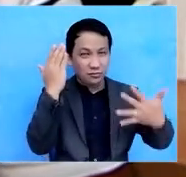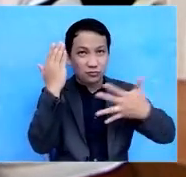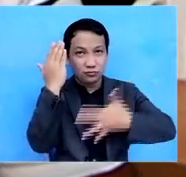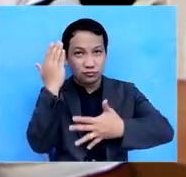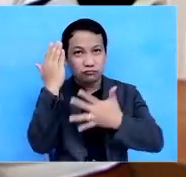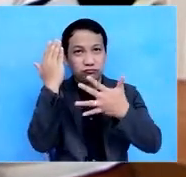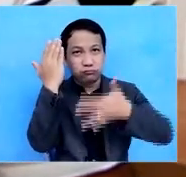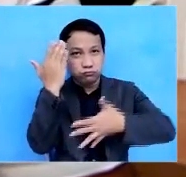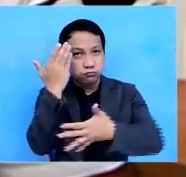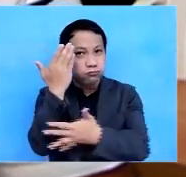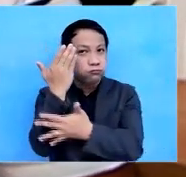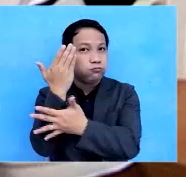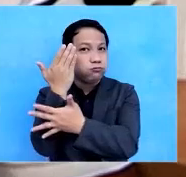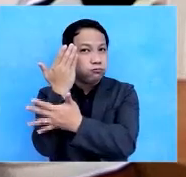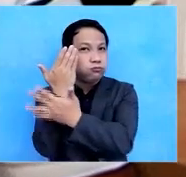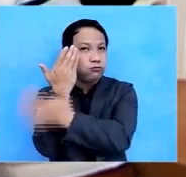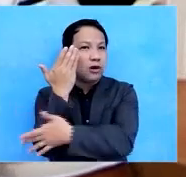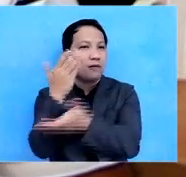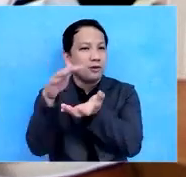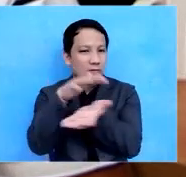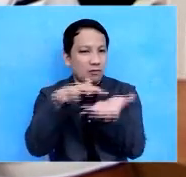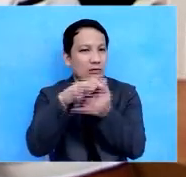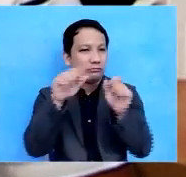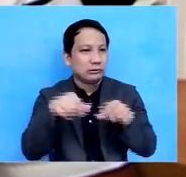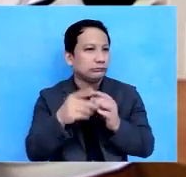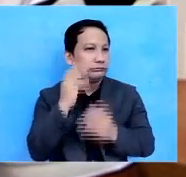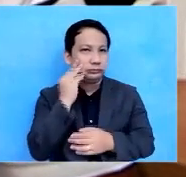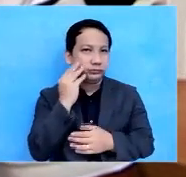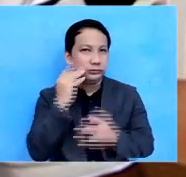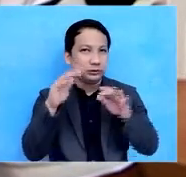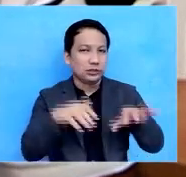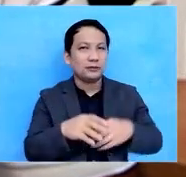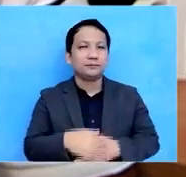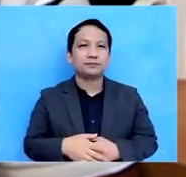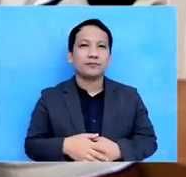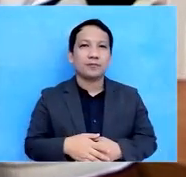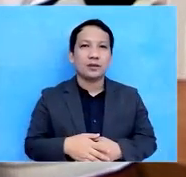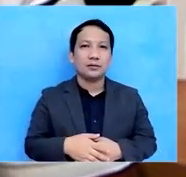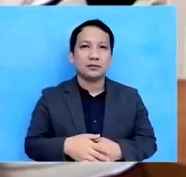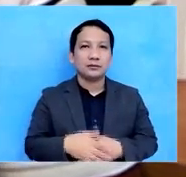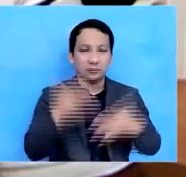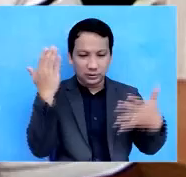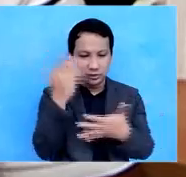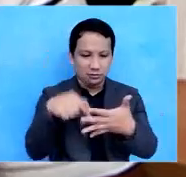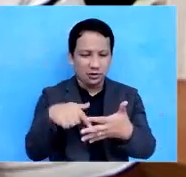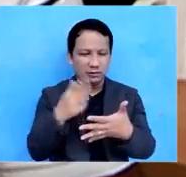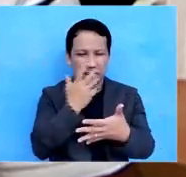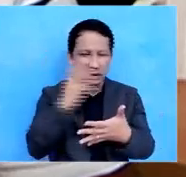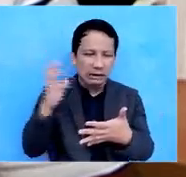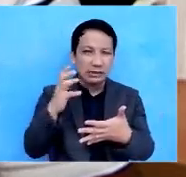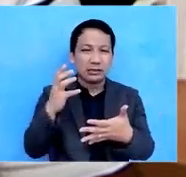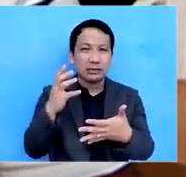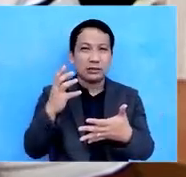atin. So may daladala siyang moisture and yun yung alinsangan pa rin na daladala niya na